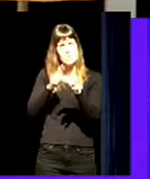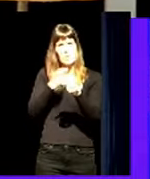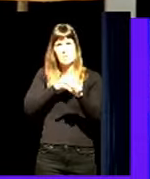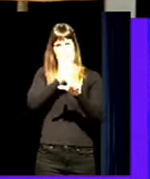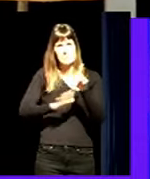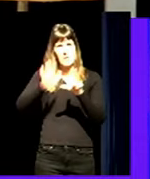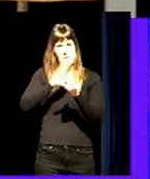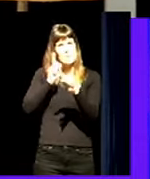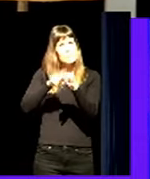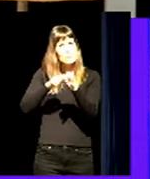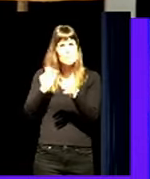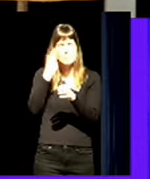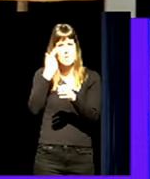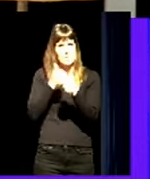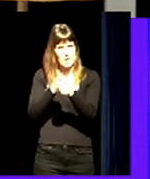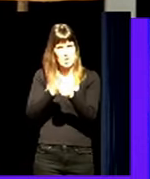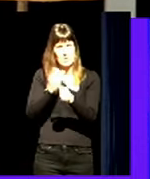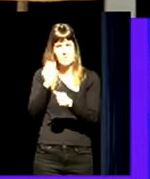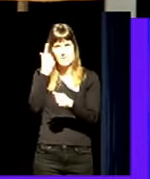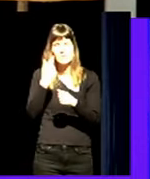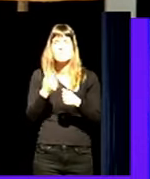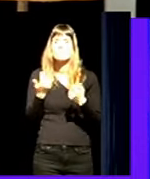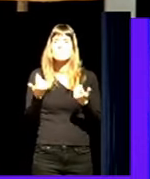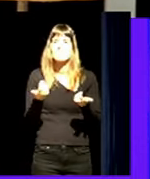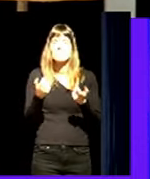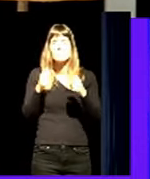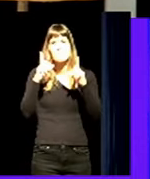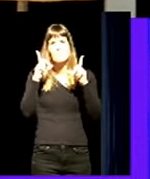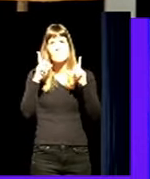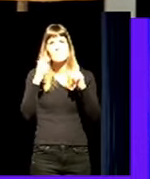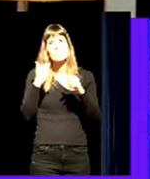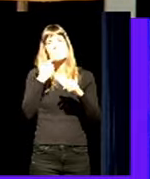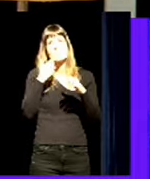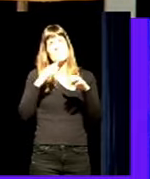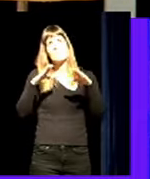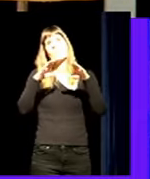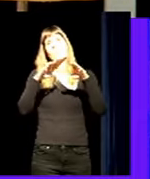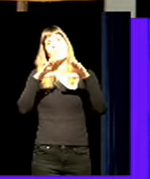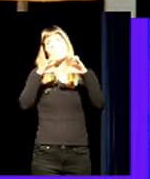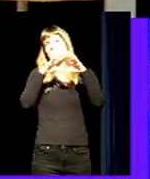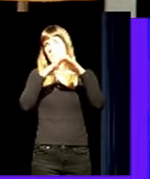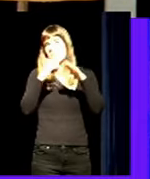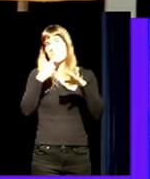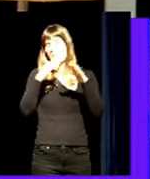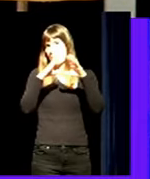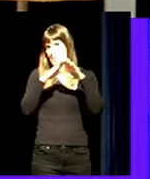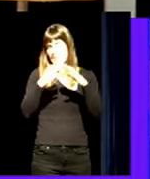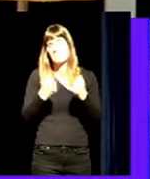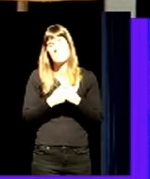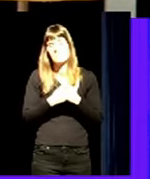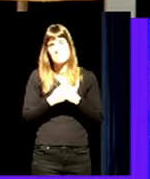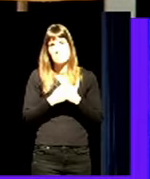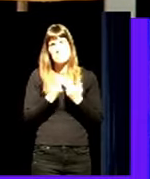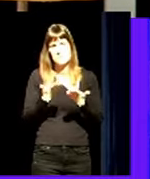jarraitua. Eta berak ez da, berak peri gurutzat, eko feministatzat, eta baita ere, berak ez dut dut, ez dian badago.